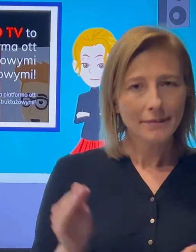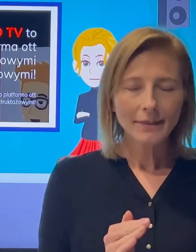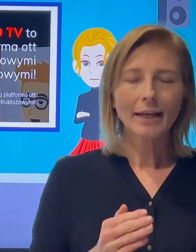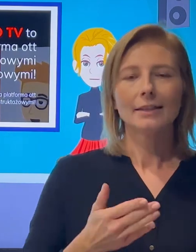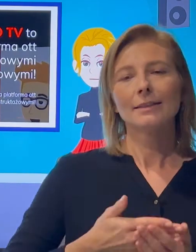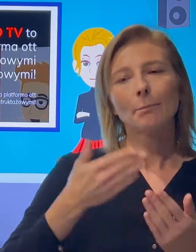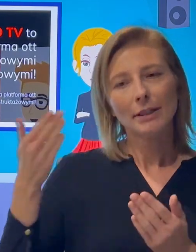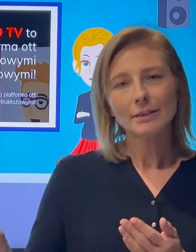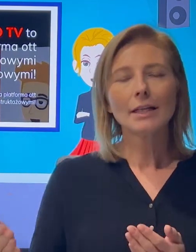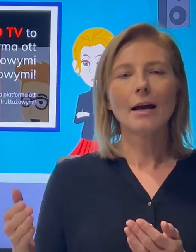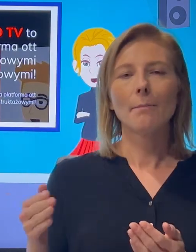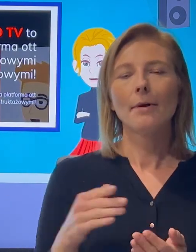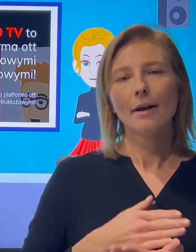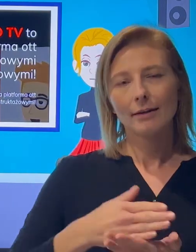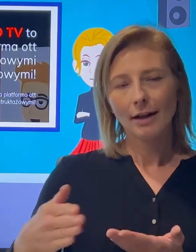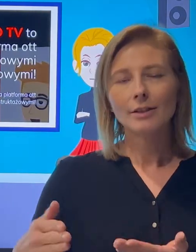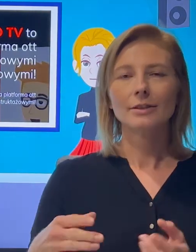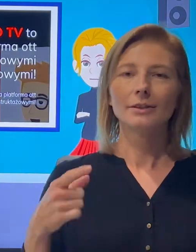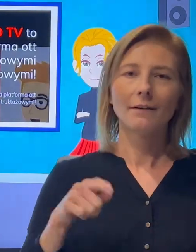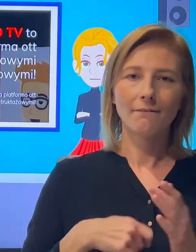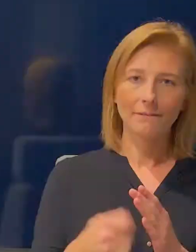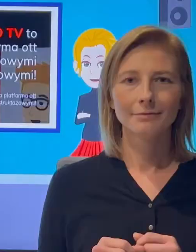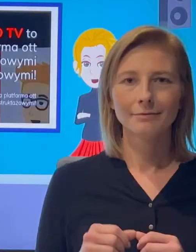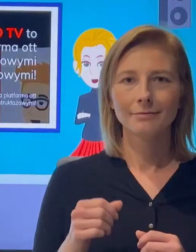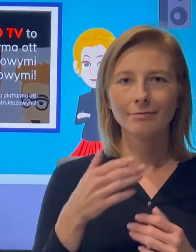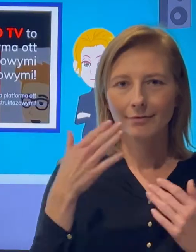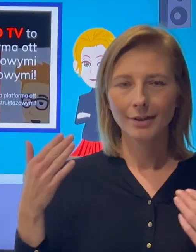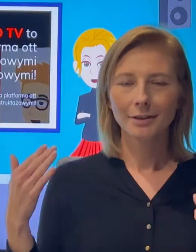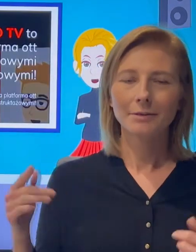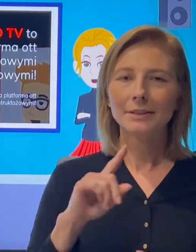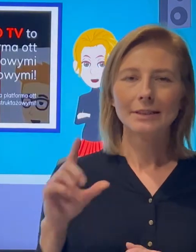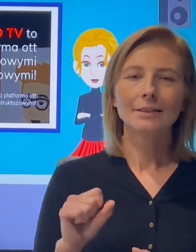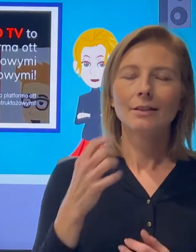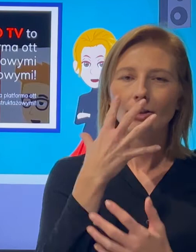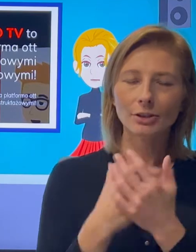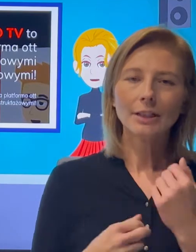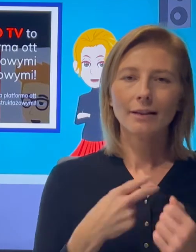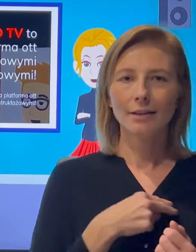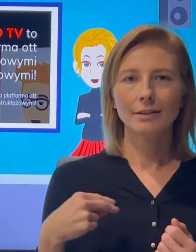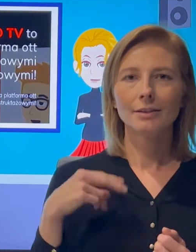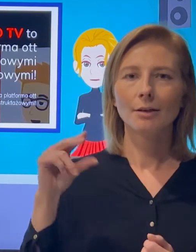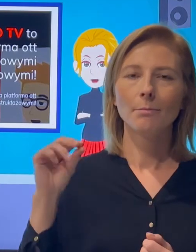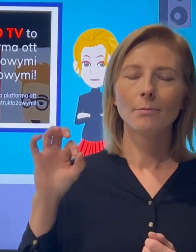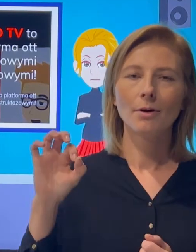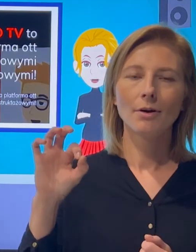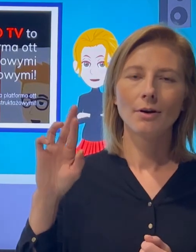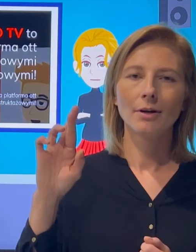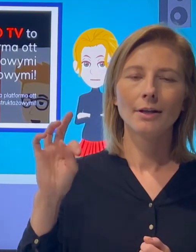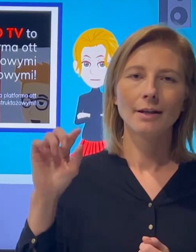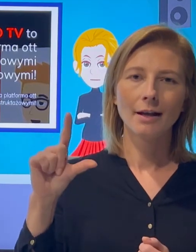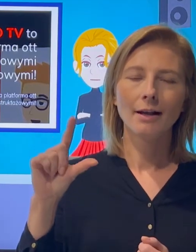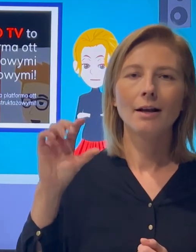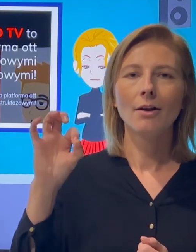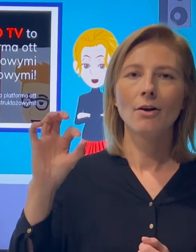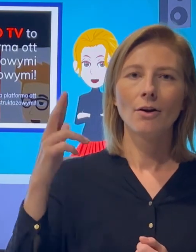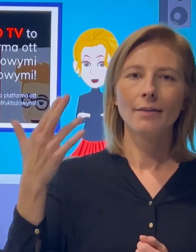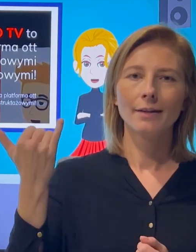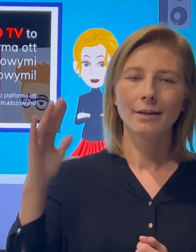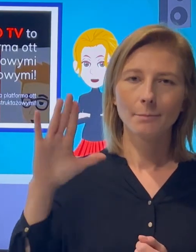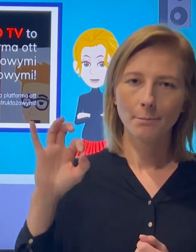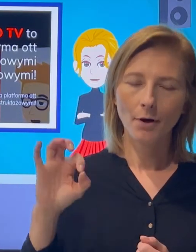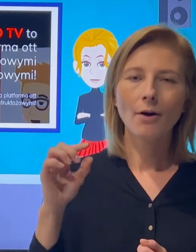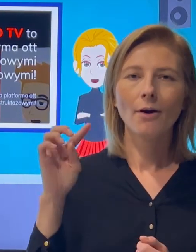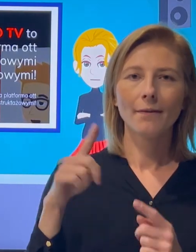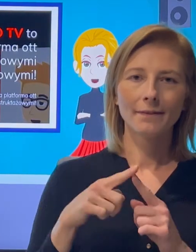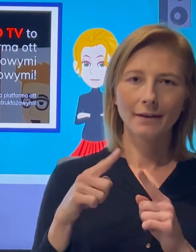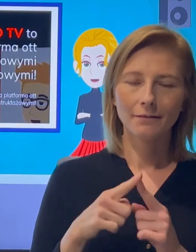filmów. Do zobaczenia. Dziękujemy za skorzystanie z naszego portalu Telewizja Onibo TV. Mamy